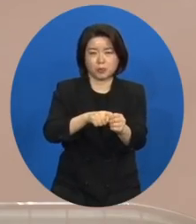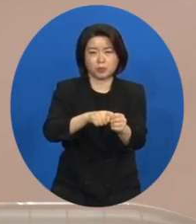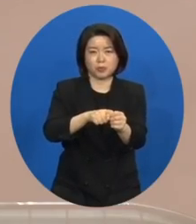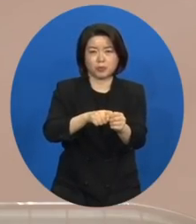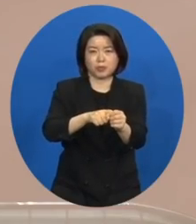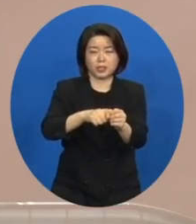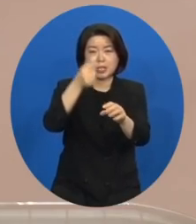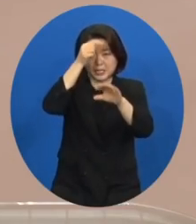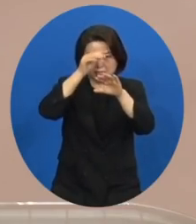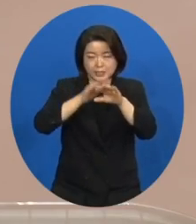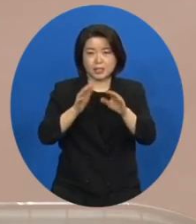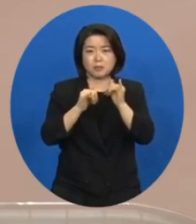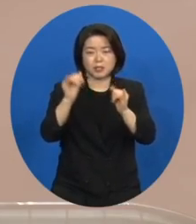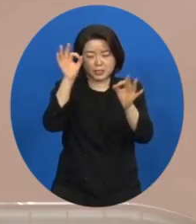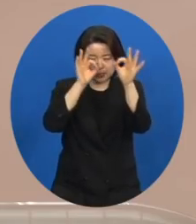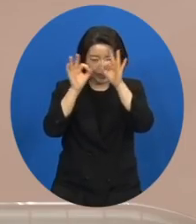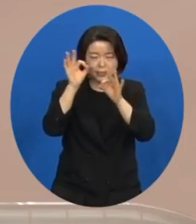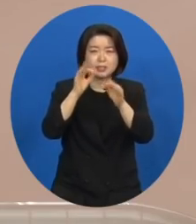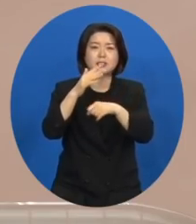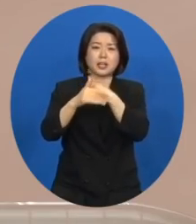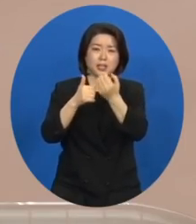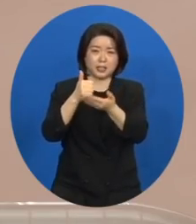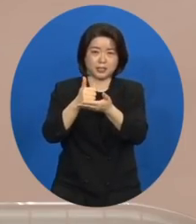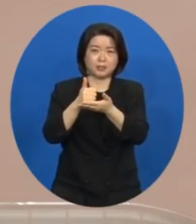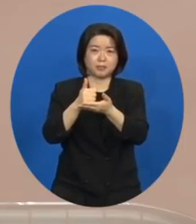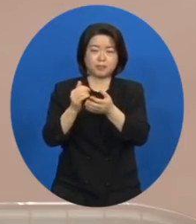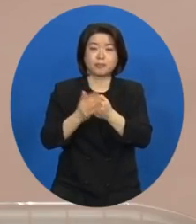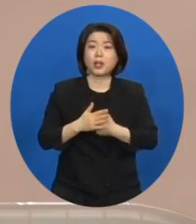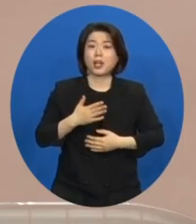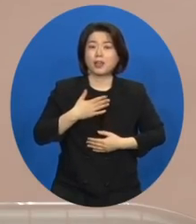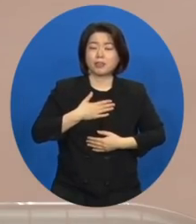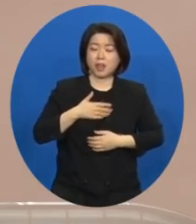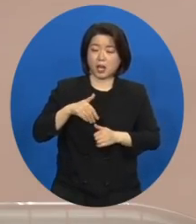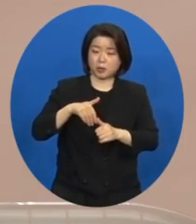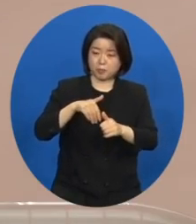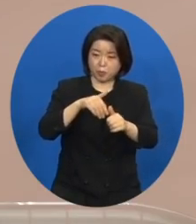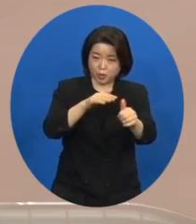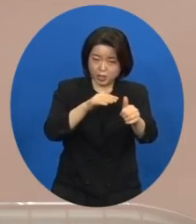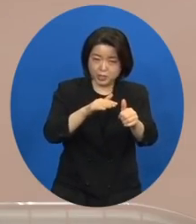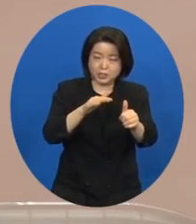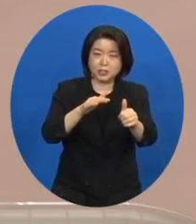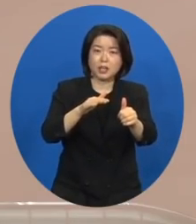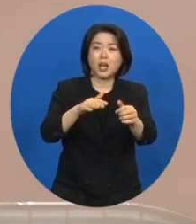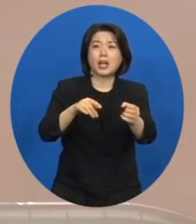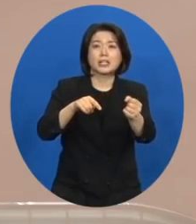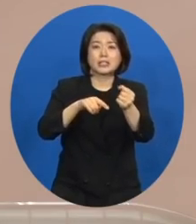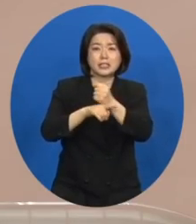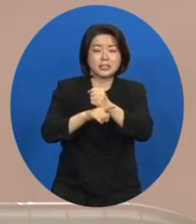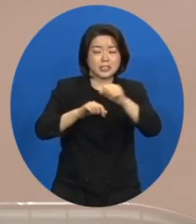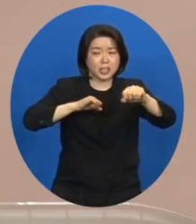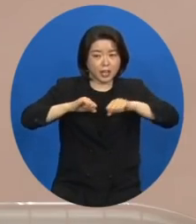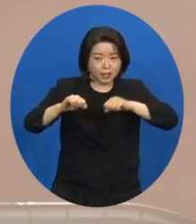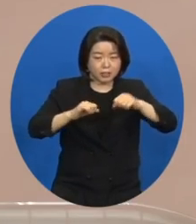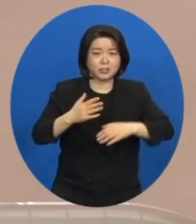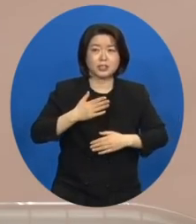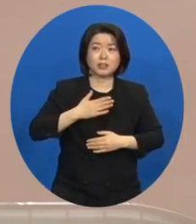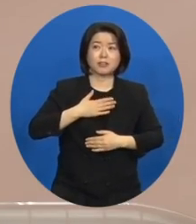예배자를 찾으시는 아냐 나를 보내신 분의 뜻을 행하는 것이 내 양식이다